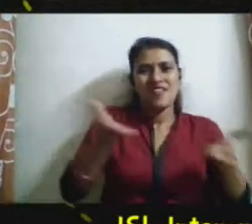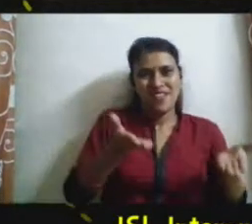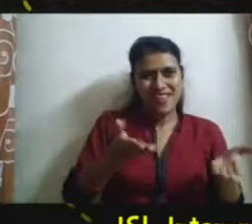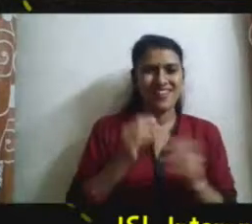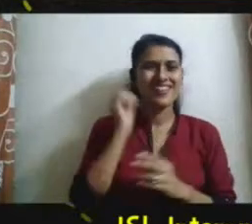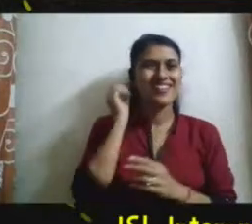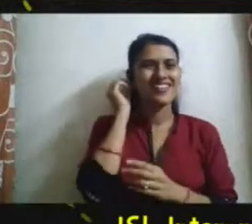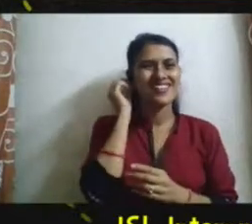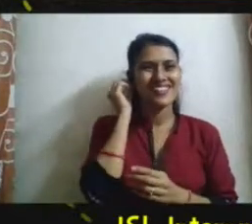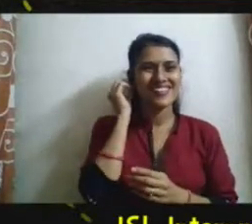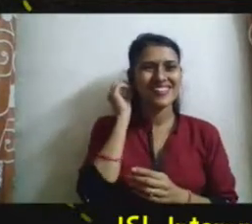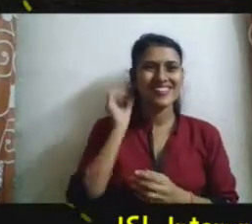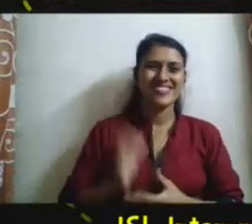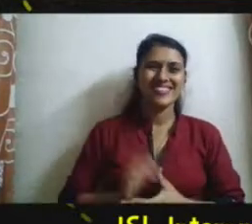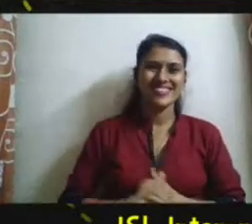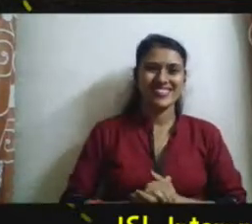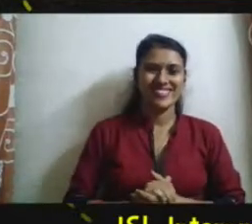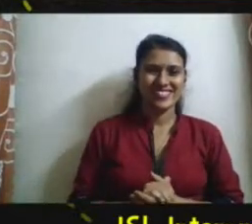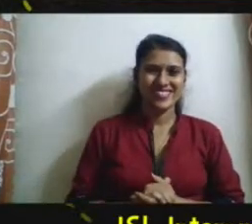दिया.